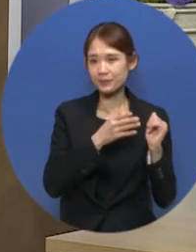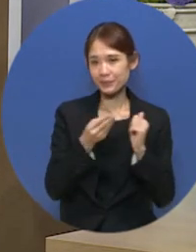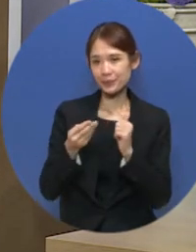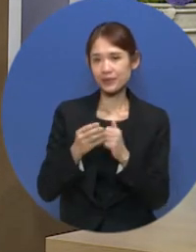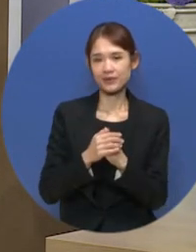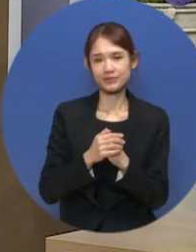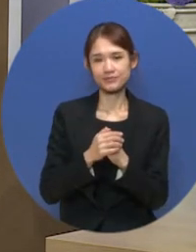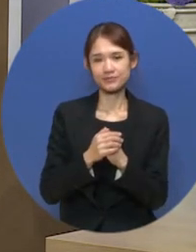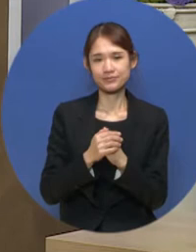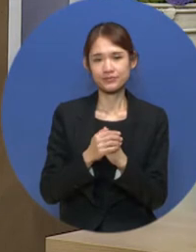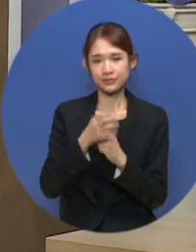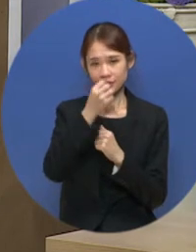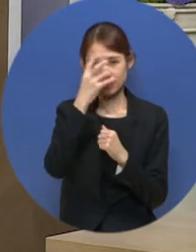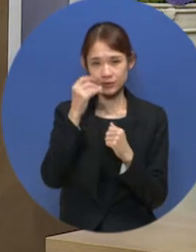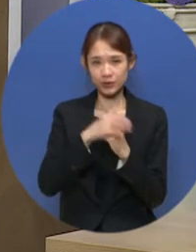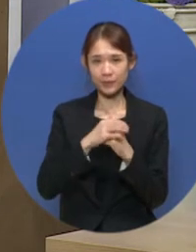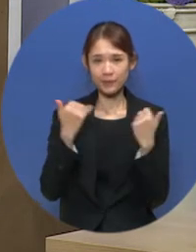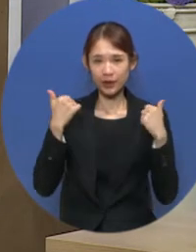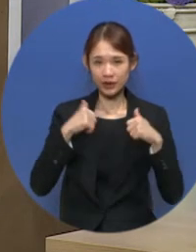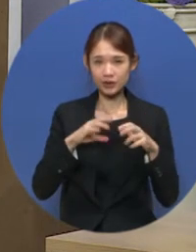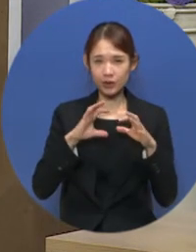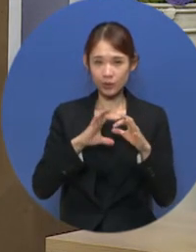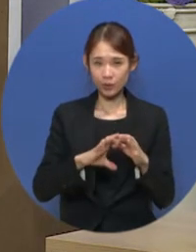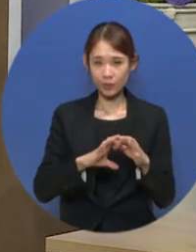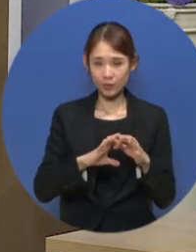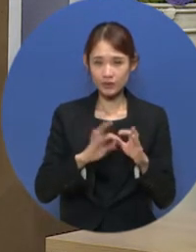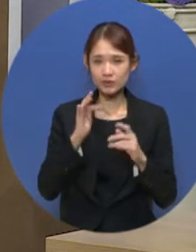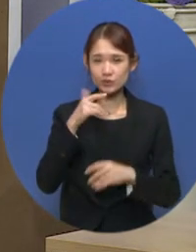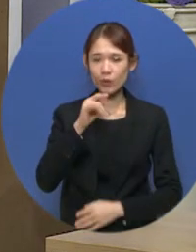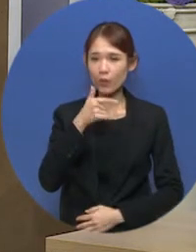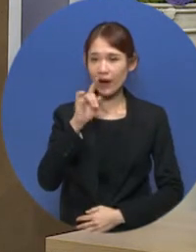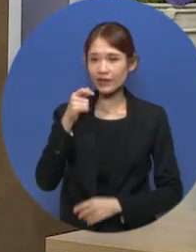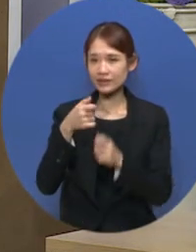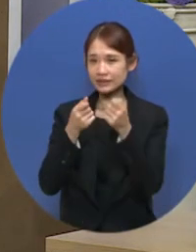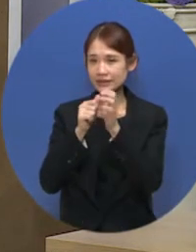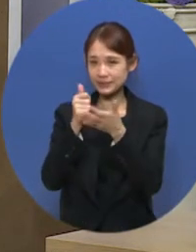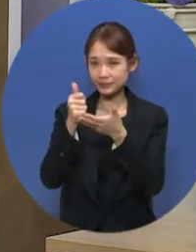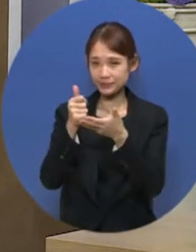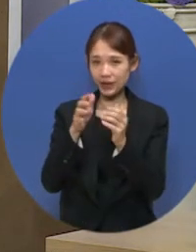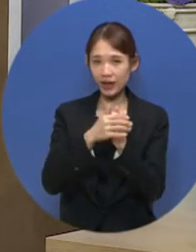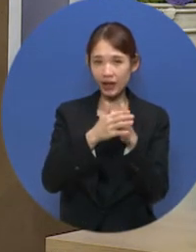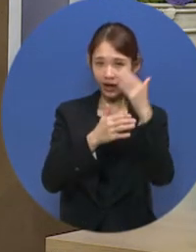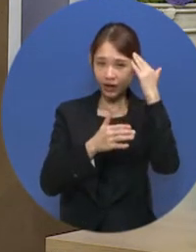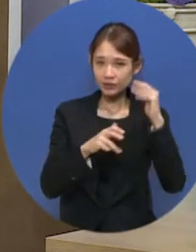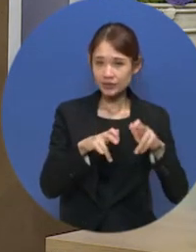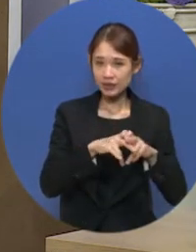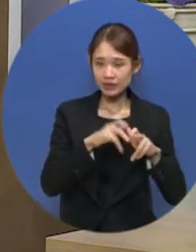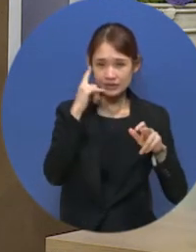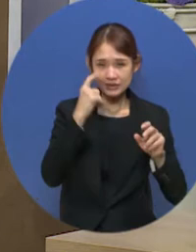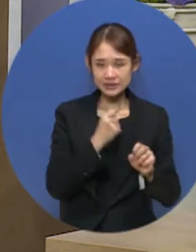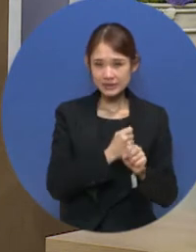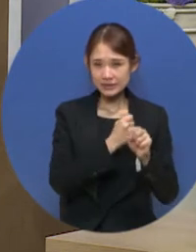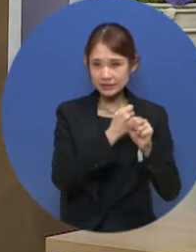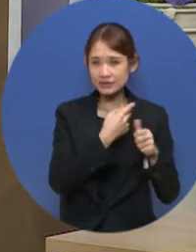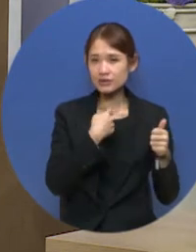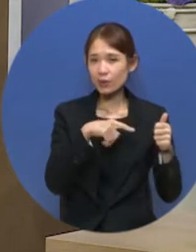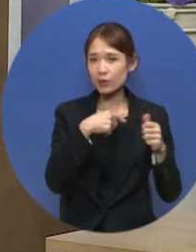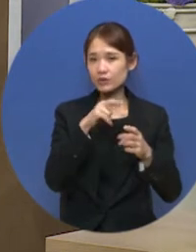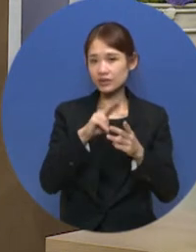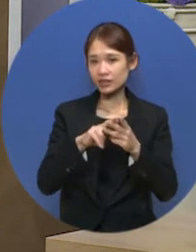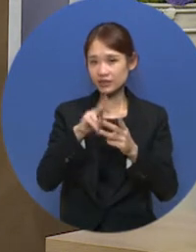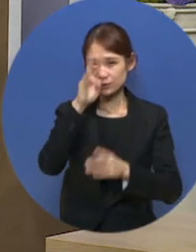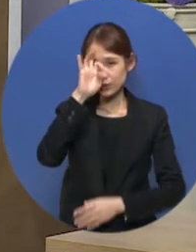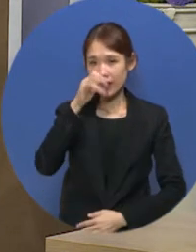모셨습니다. 삼성물산 패션 부문 핫티스트의 조항석 팀장님과 한국장애 인식개선교육센터